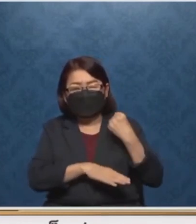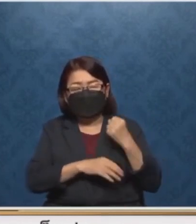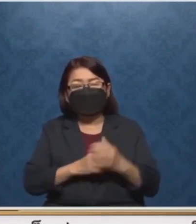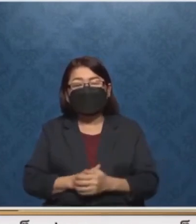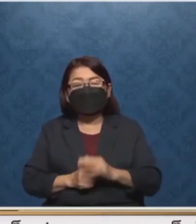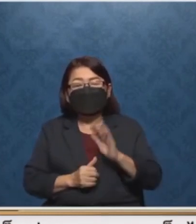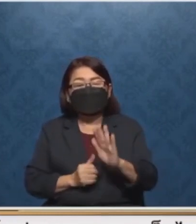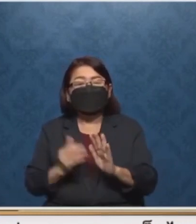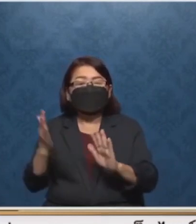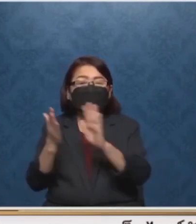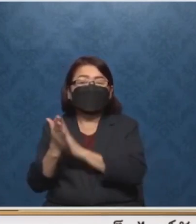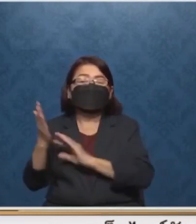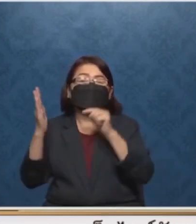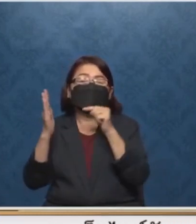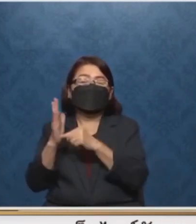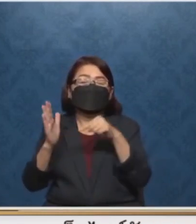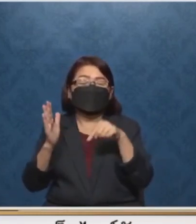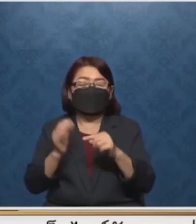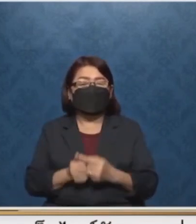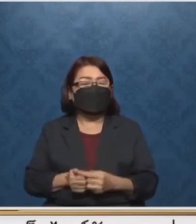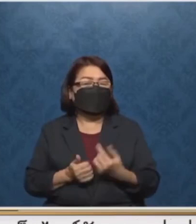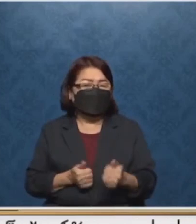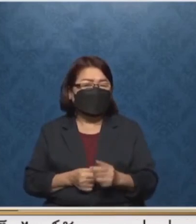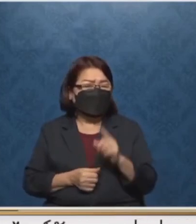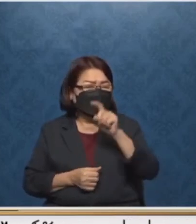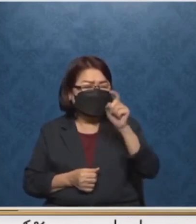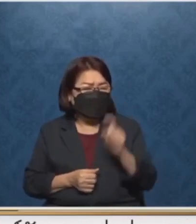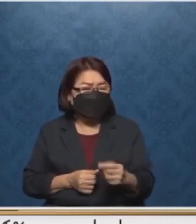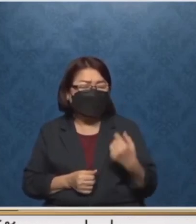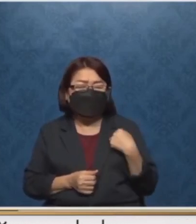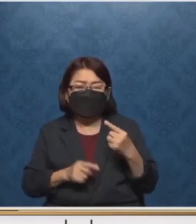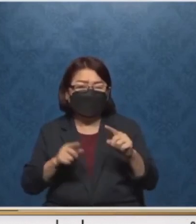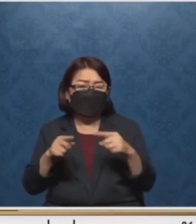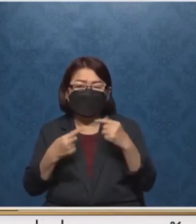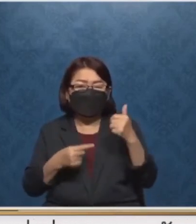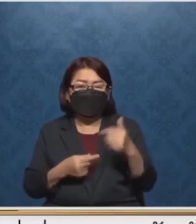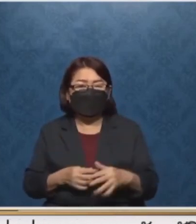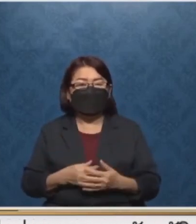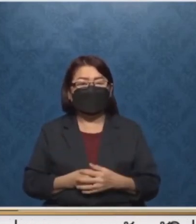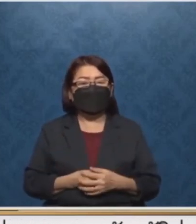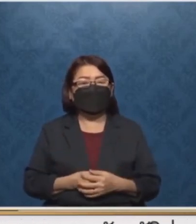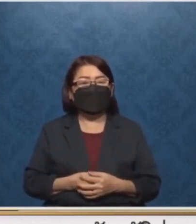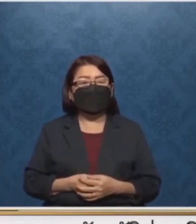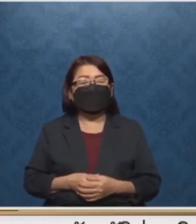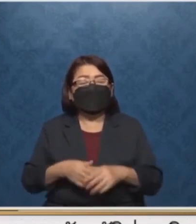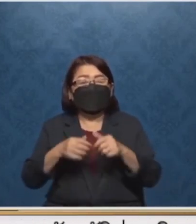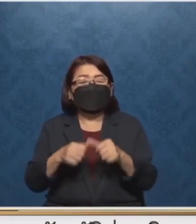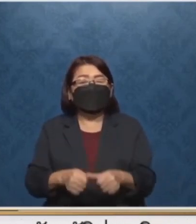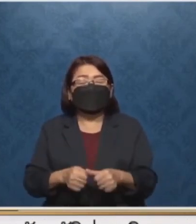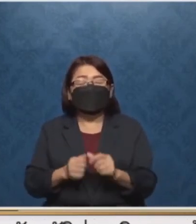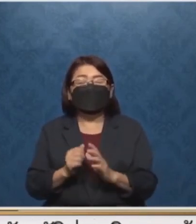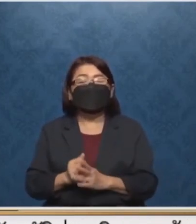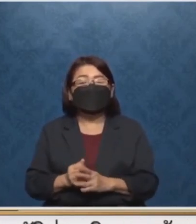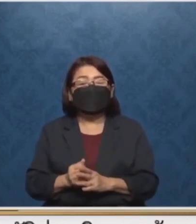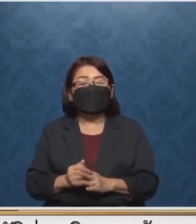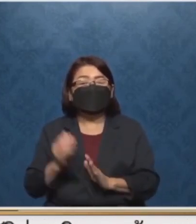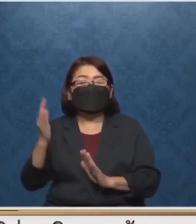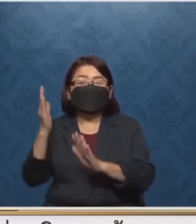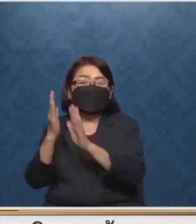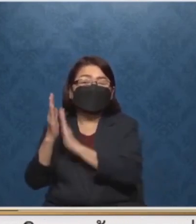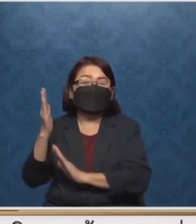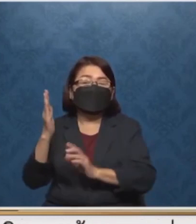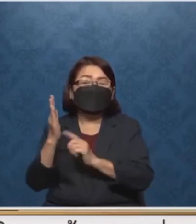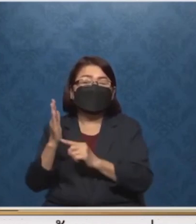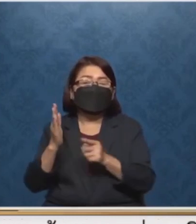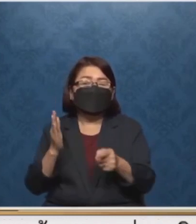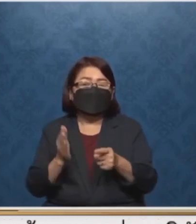นี้เต็มไปด้วยสิ่งที่น่าสงสัยและก็ไม่มีคำตอบนะคะในประเทศที่กลัวความ